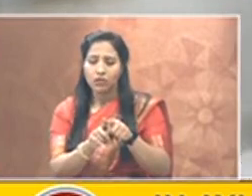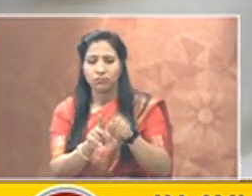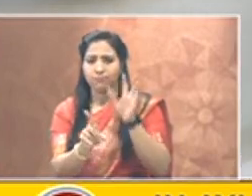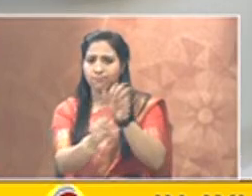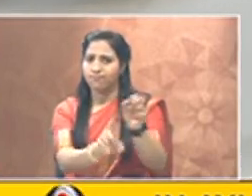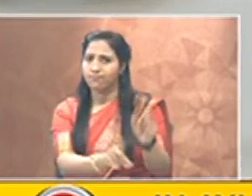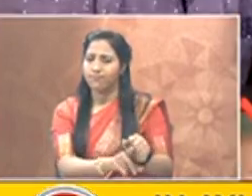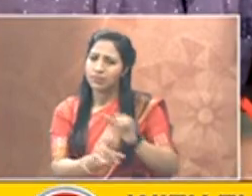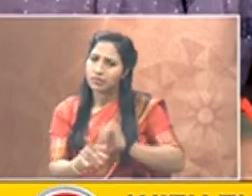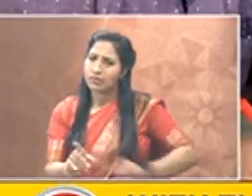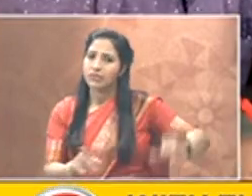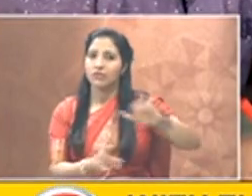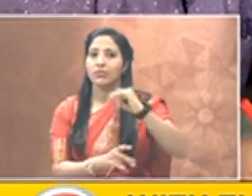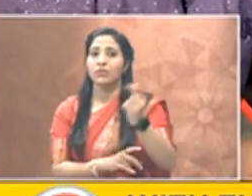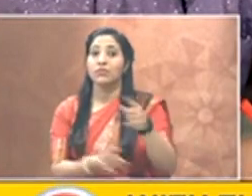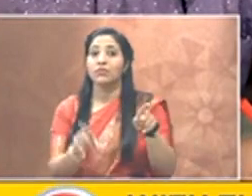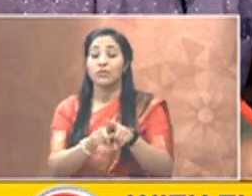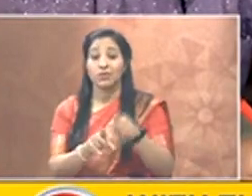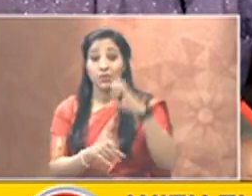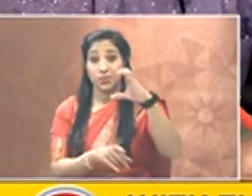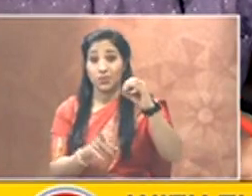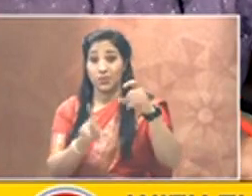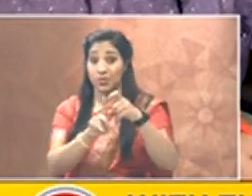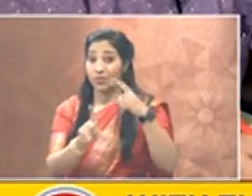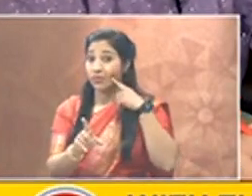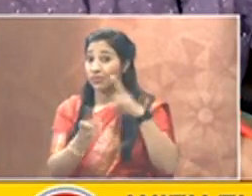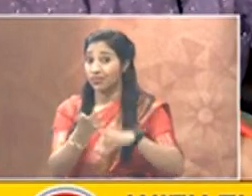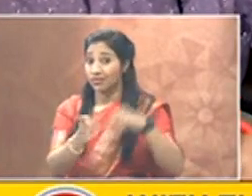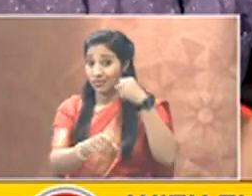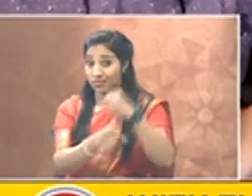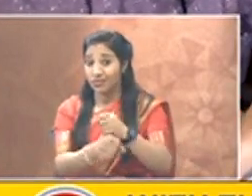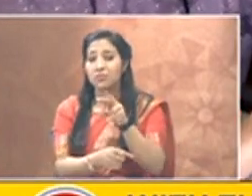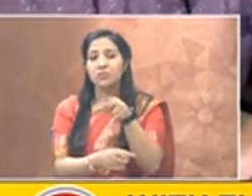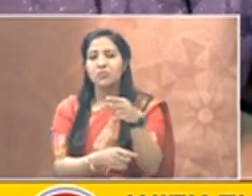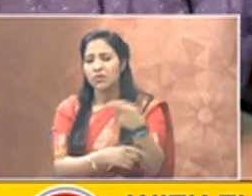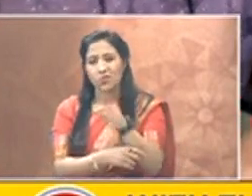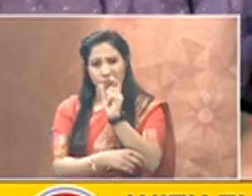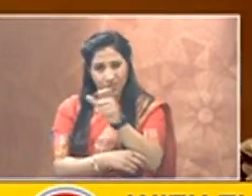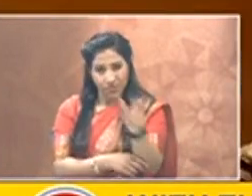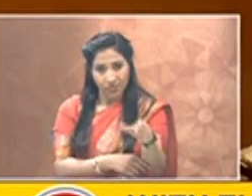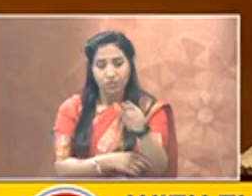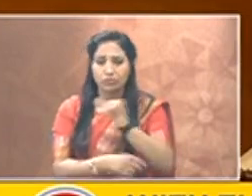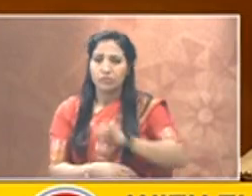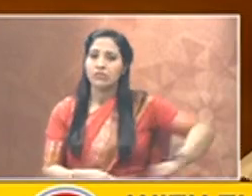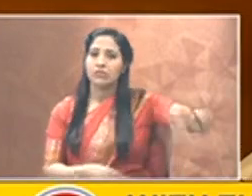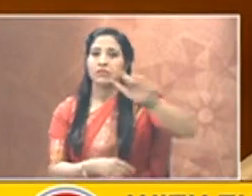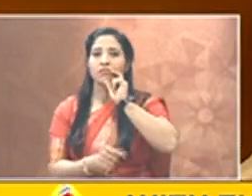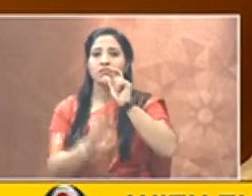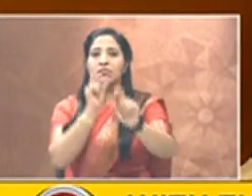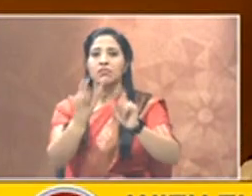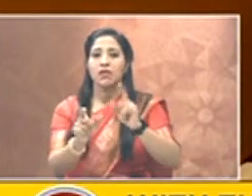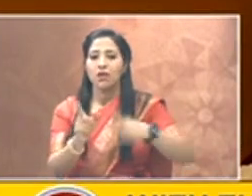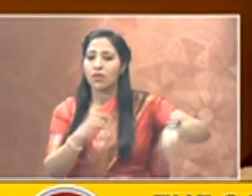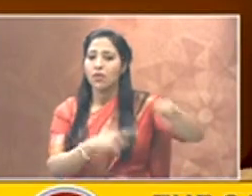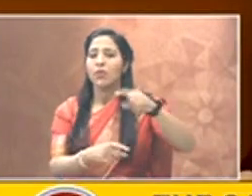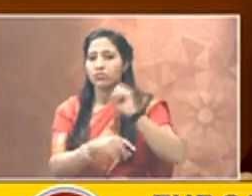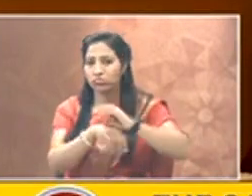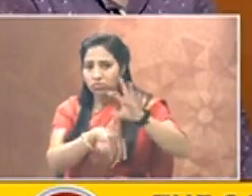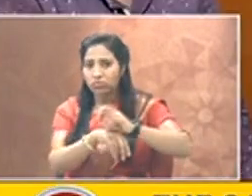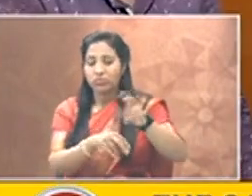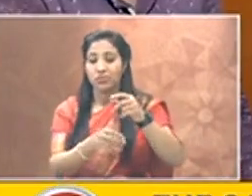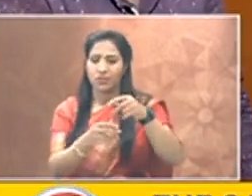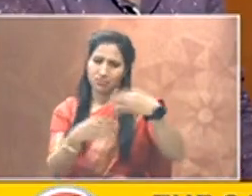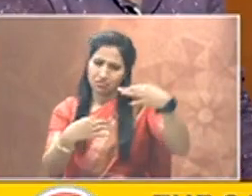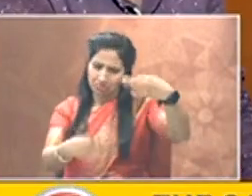है। इस कोडिंग की मदद से अब सभी डॉक्टर प्रिस्क्रिप्शन या अपनी पर्ची